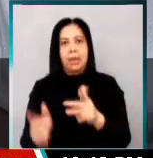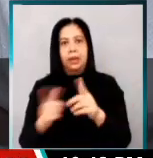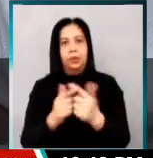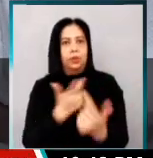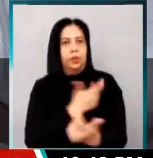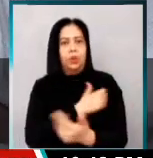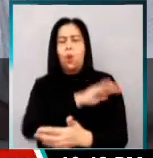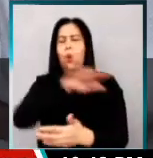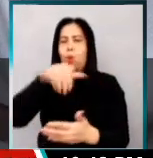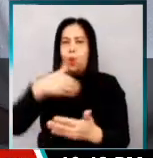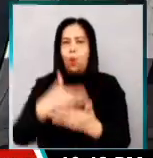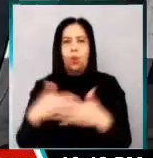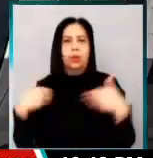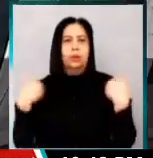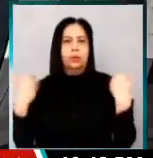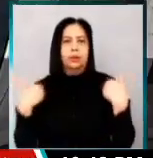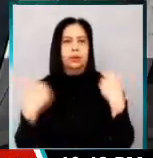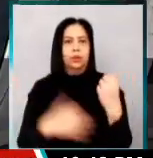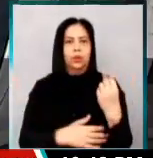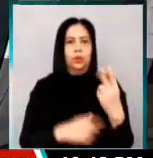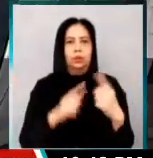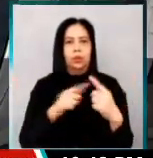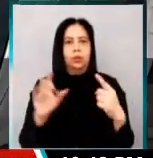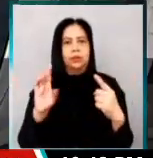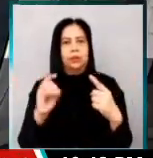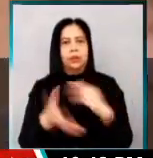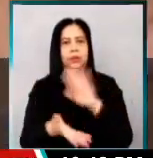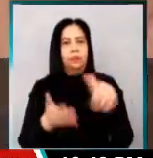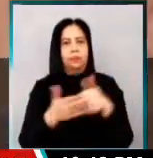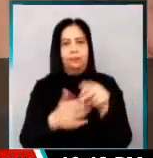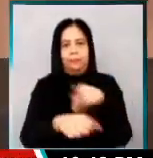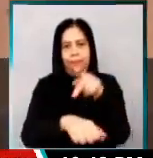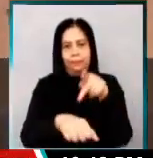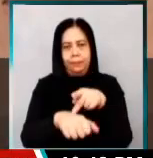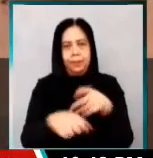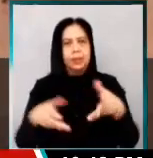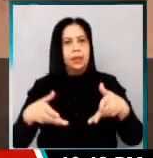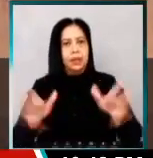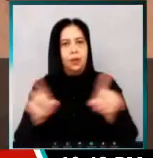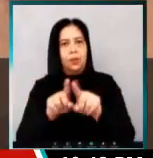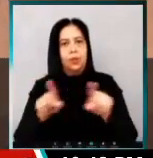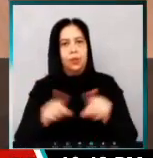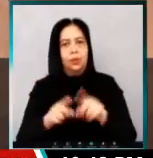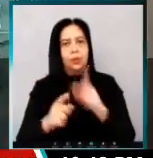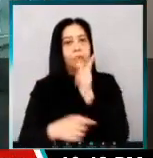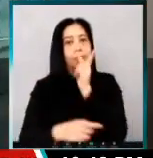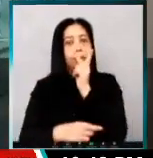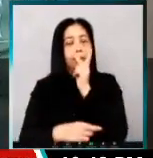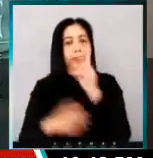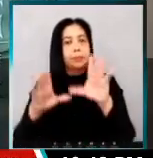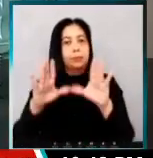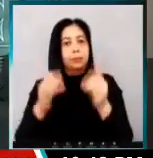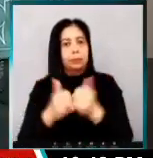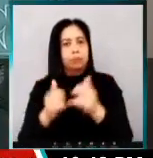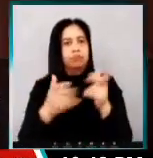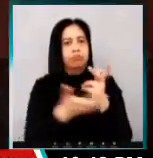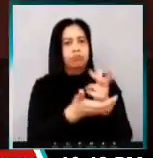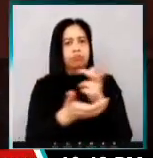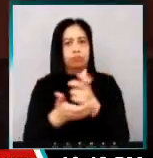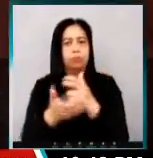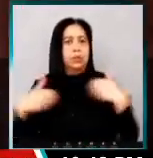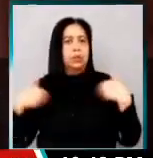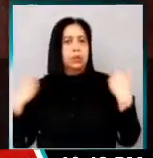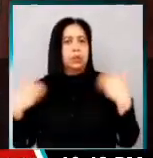ng 12 to 17 years old sa buong bansa. Papayagan na rin daw ang mga pribadong kumpanya na magbakuna sa mga kabataan nilang